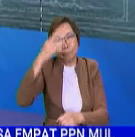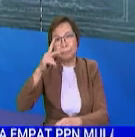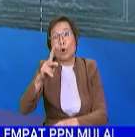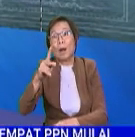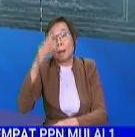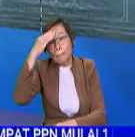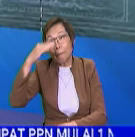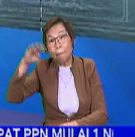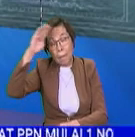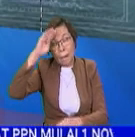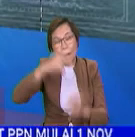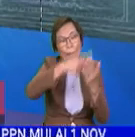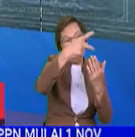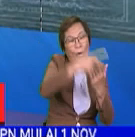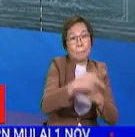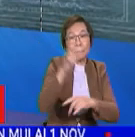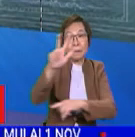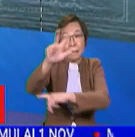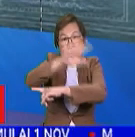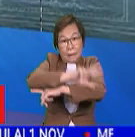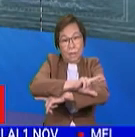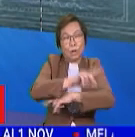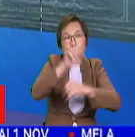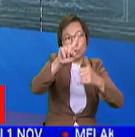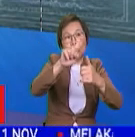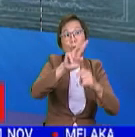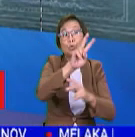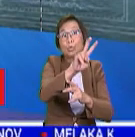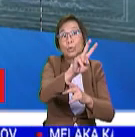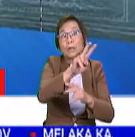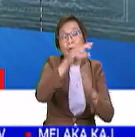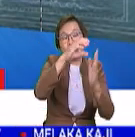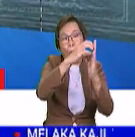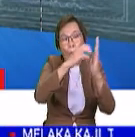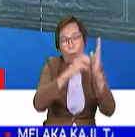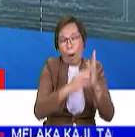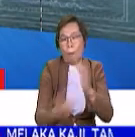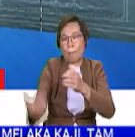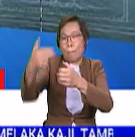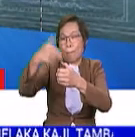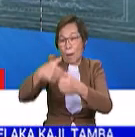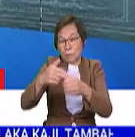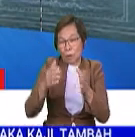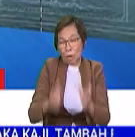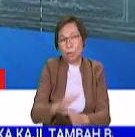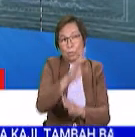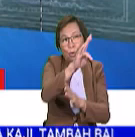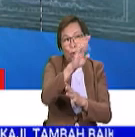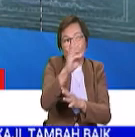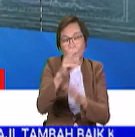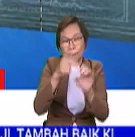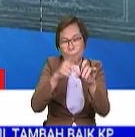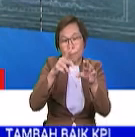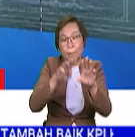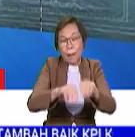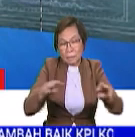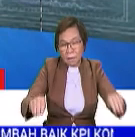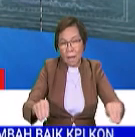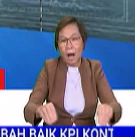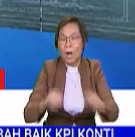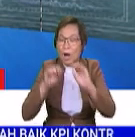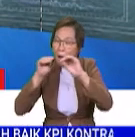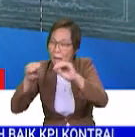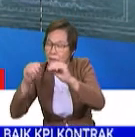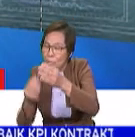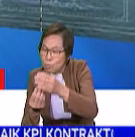Perlis program selama tiga hari itu dihadirkan dalam dua sirih dan melibatkan penyertaan seramai 76 Raja bertujuan memupuk Plaza